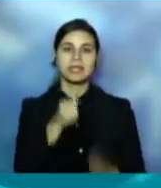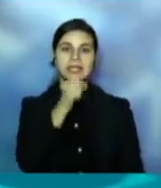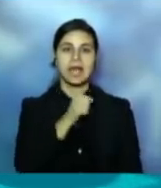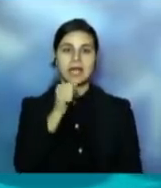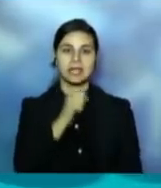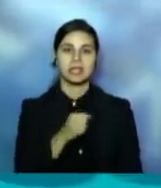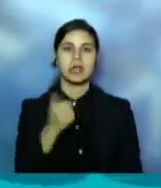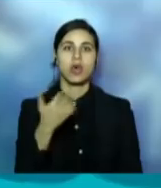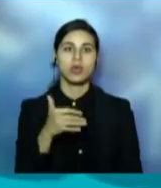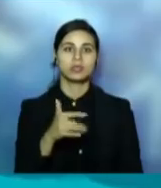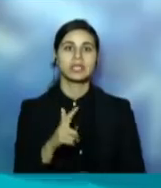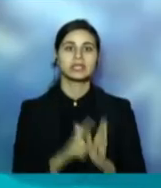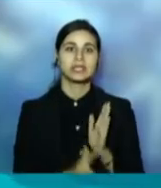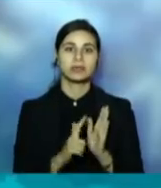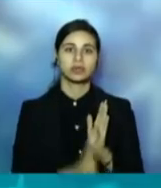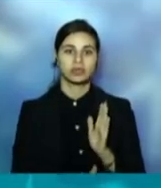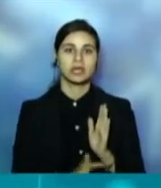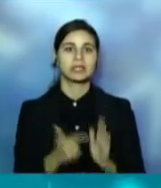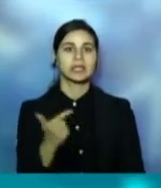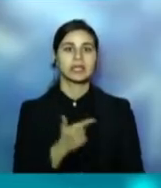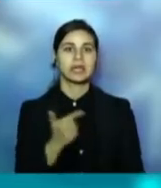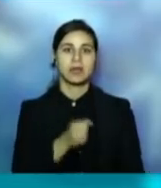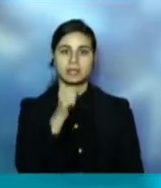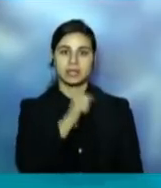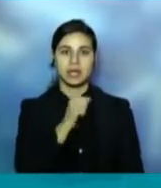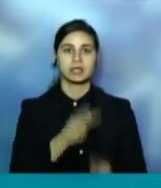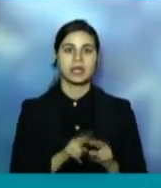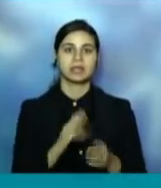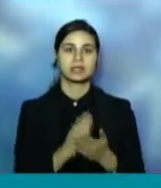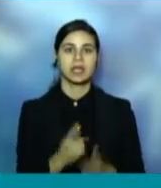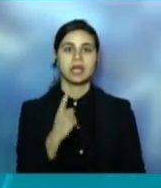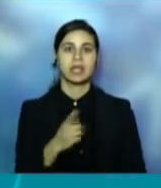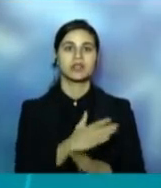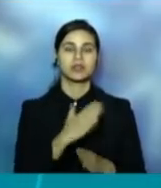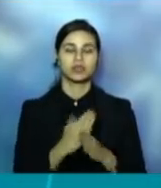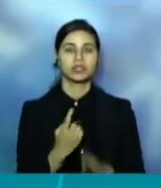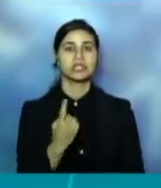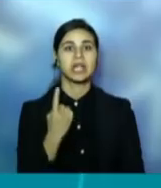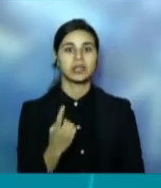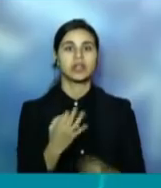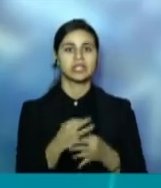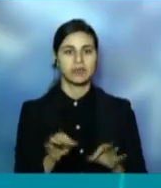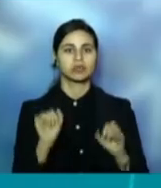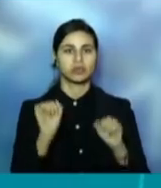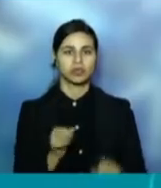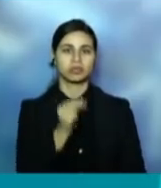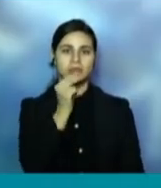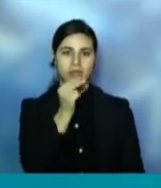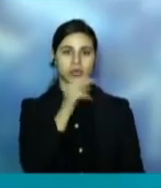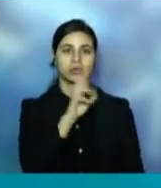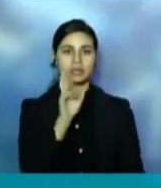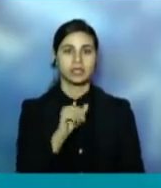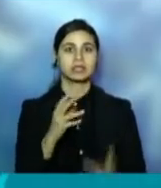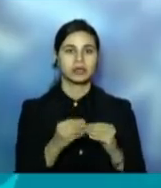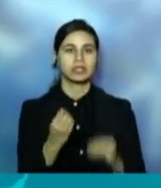მაგალითად 50-60 გრამი ნაყინი, ეს არის ერთი პურის ერთეული. თავისუფლად შეუძლია მიიღოთ და იცით